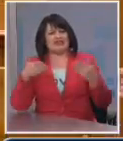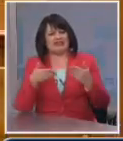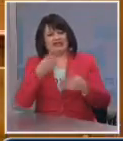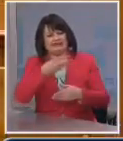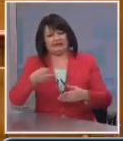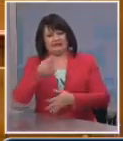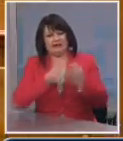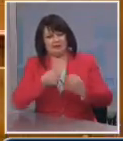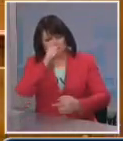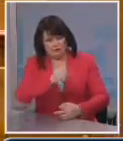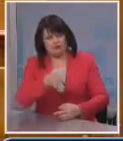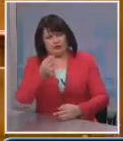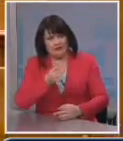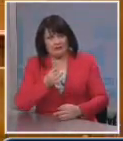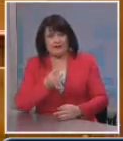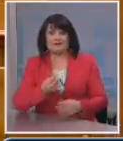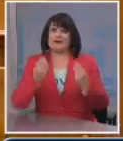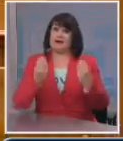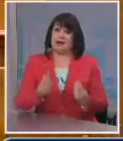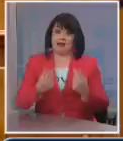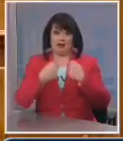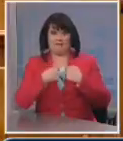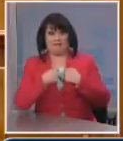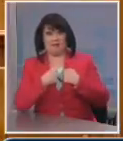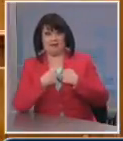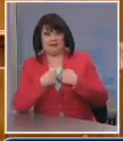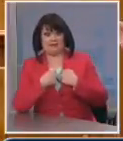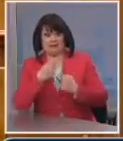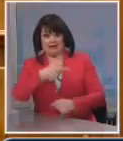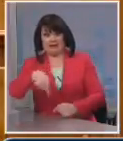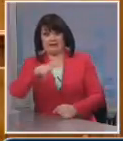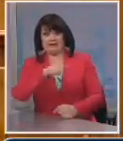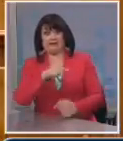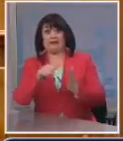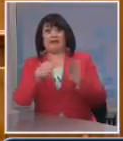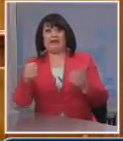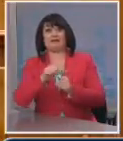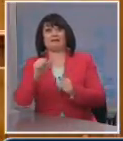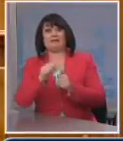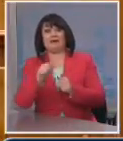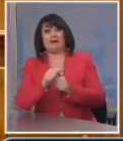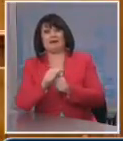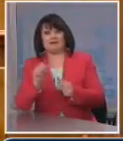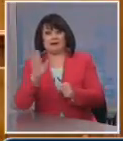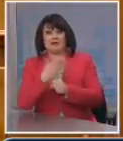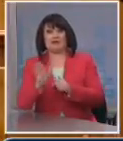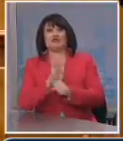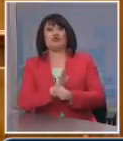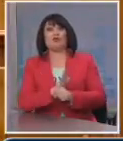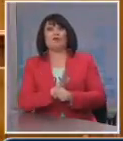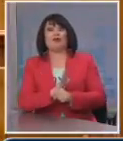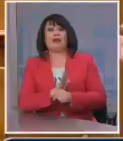θα την επαναλάβετε κι εσείς. Μα καλά, εμείς, εσείς δηλαδή, μέσα σε 16 μήνες καταστρέψαμε το ασφαλιστικό?